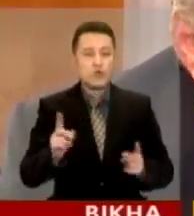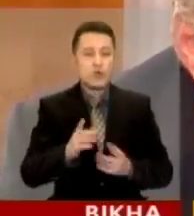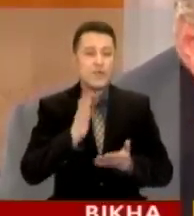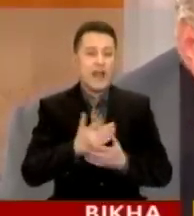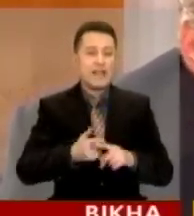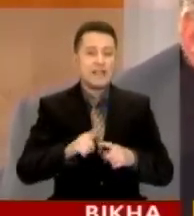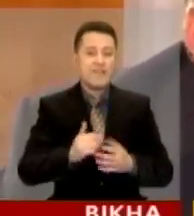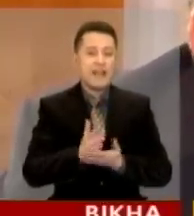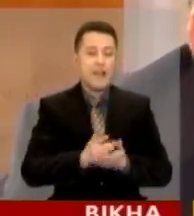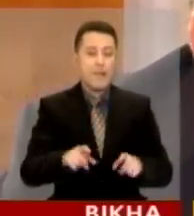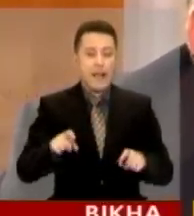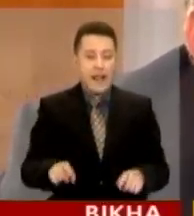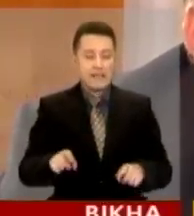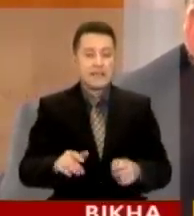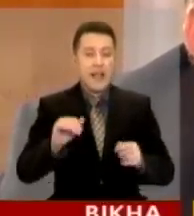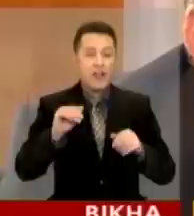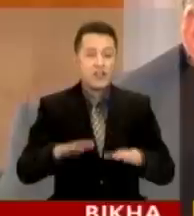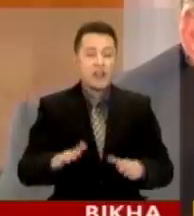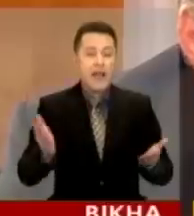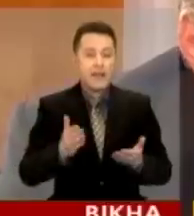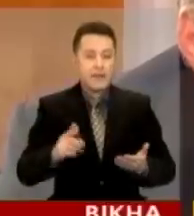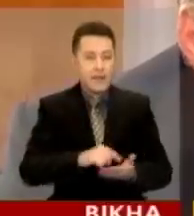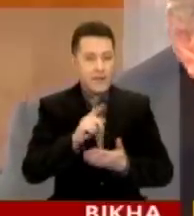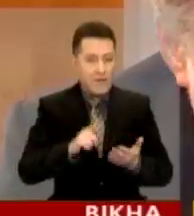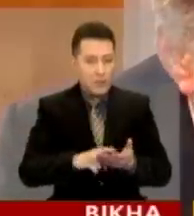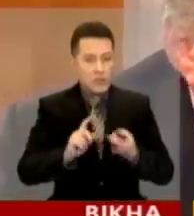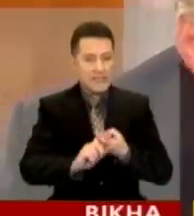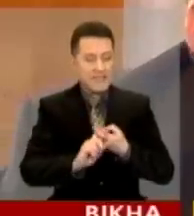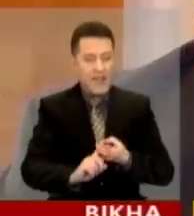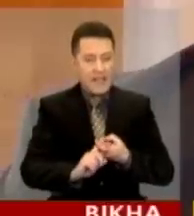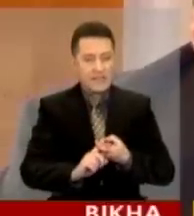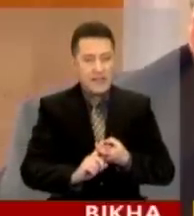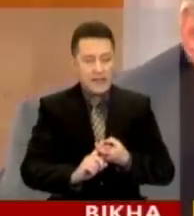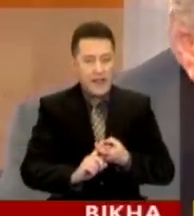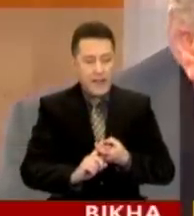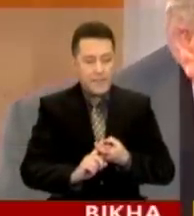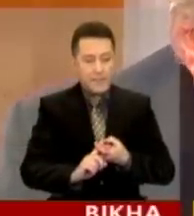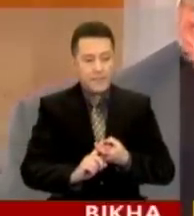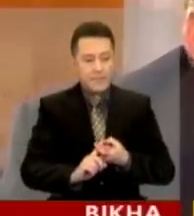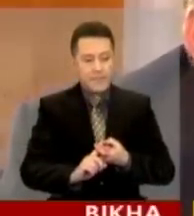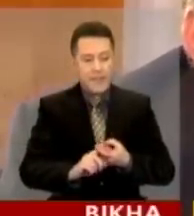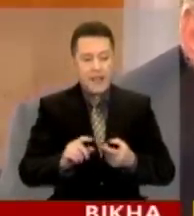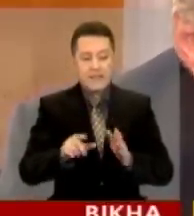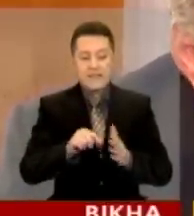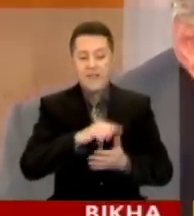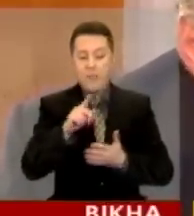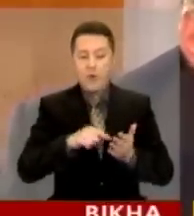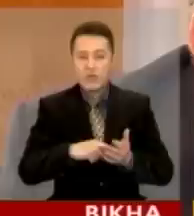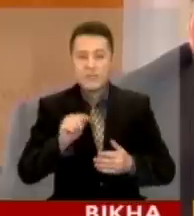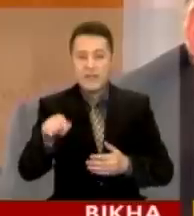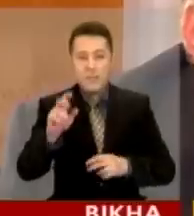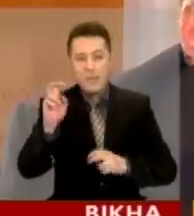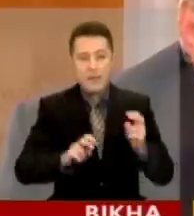кресле и решая какие-то вопросы связа елинусь с вопросами связаными с теми